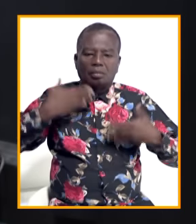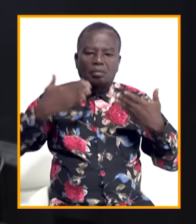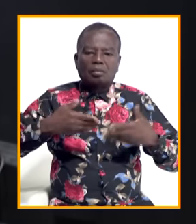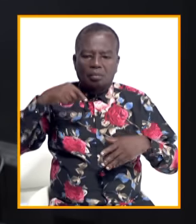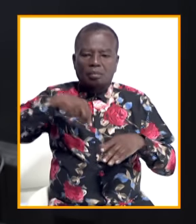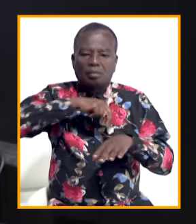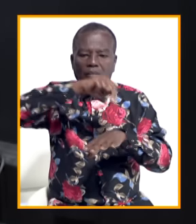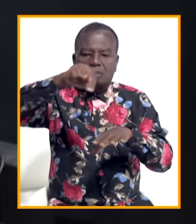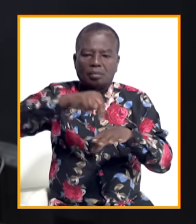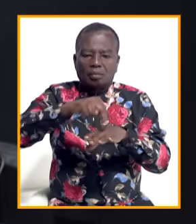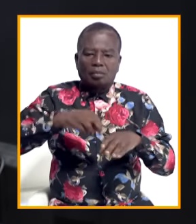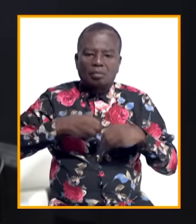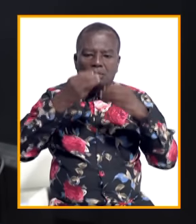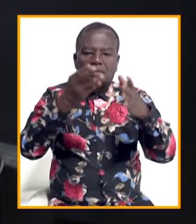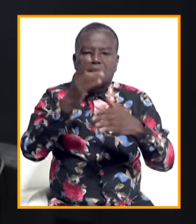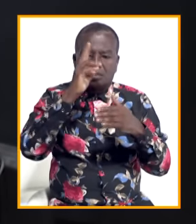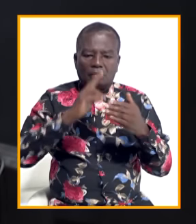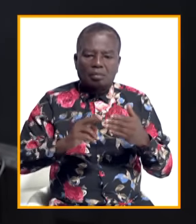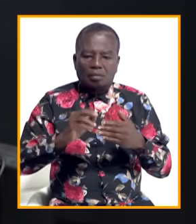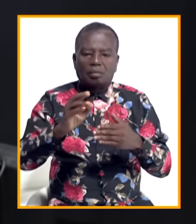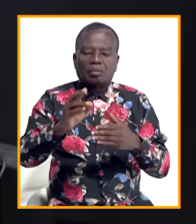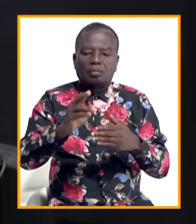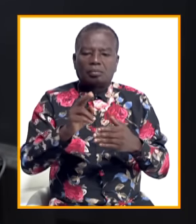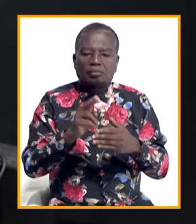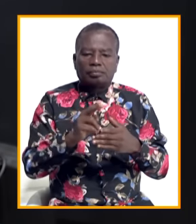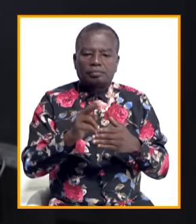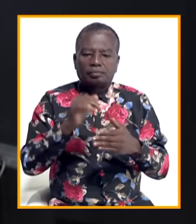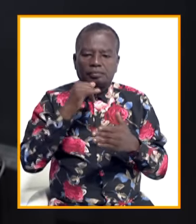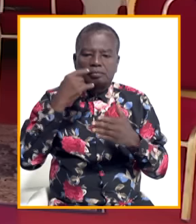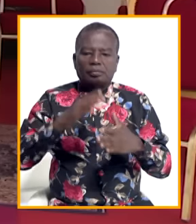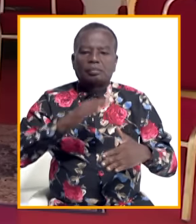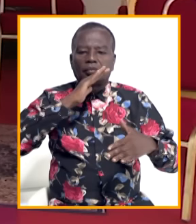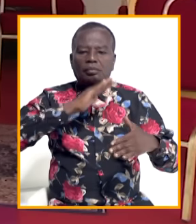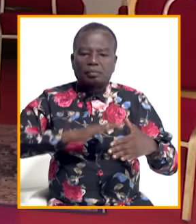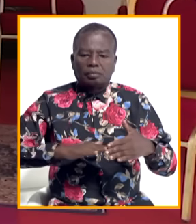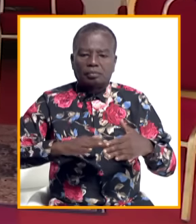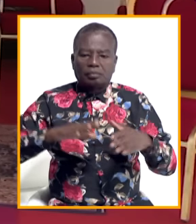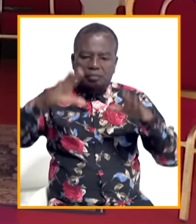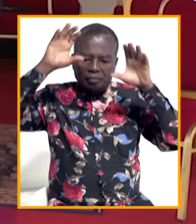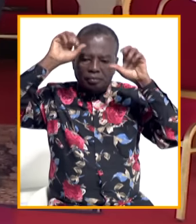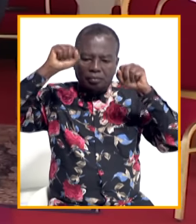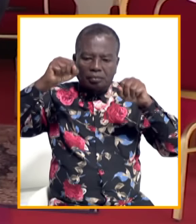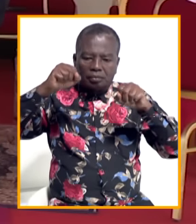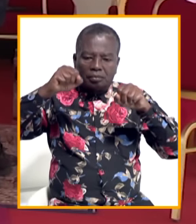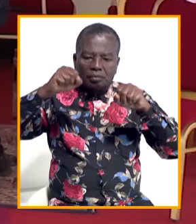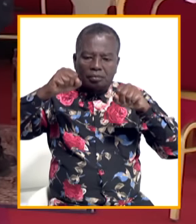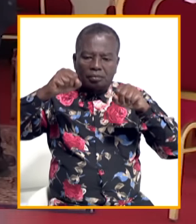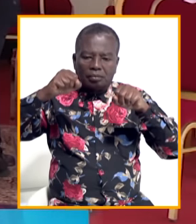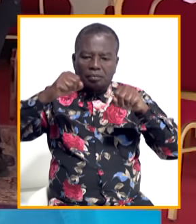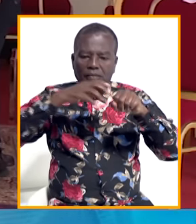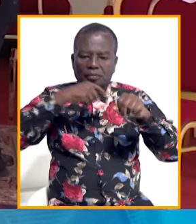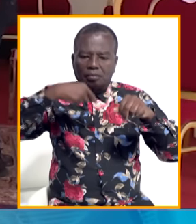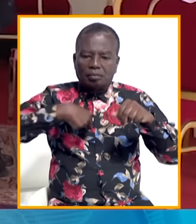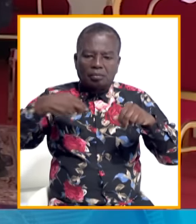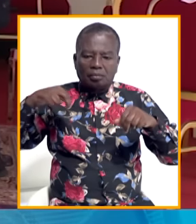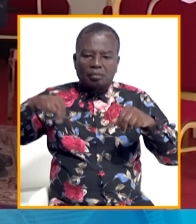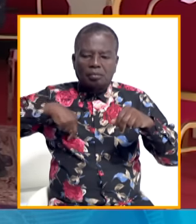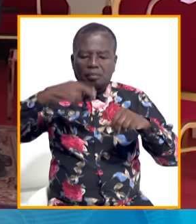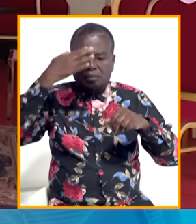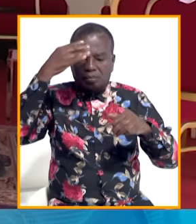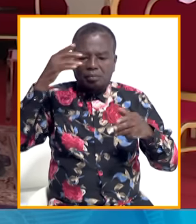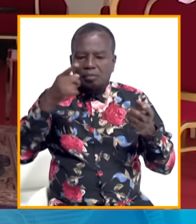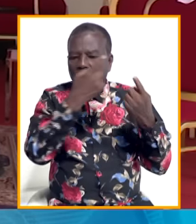la nation lui ait rendu un tel hommage. Cela me console. Le président Koné Mamadou et moi, nous le connaissons depuis